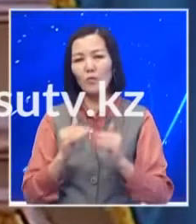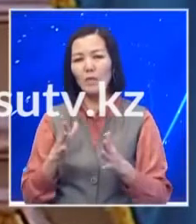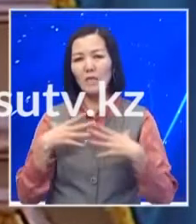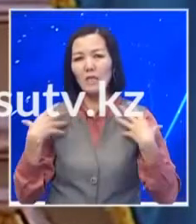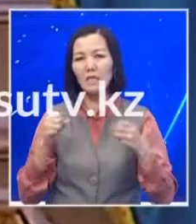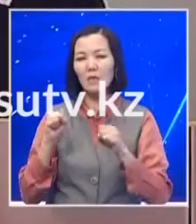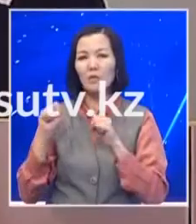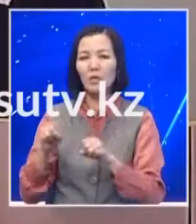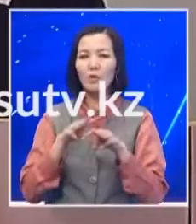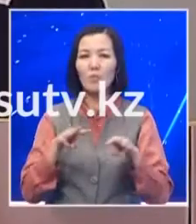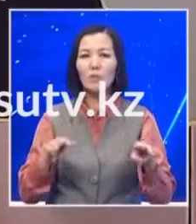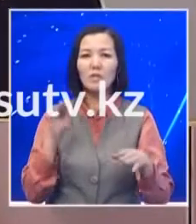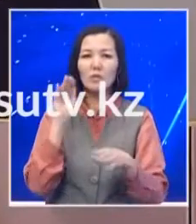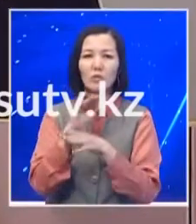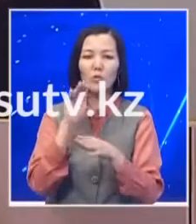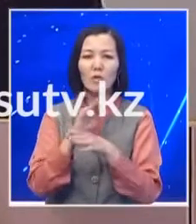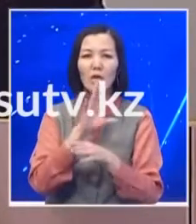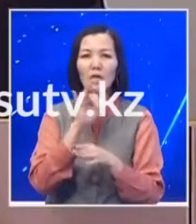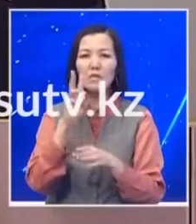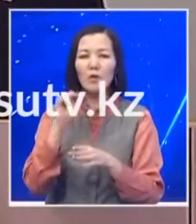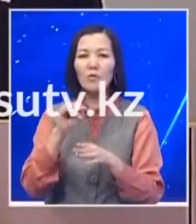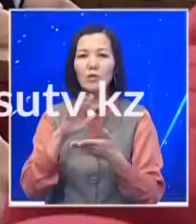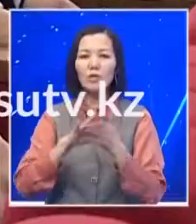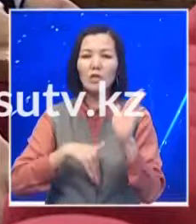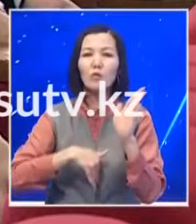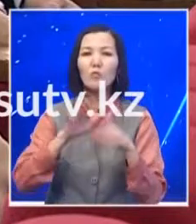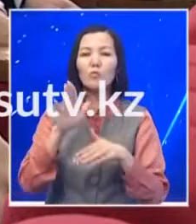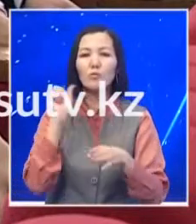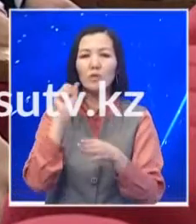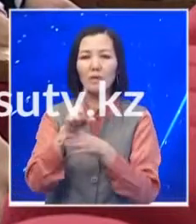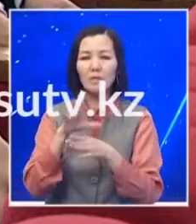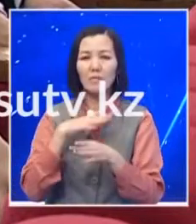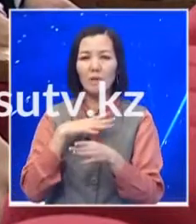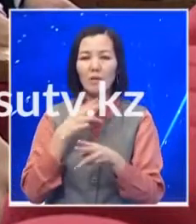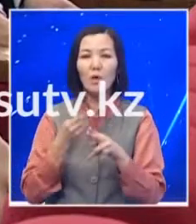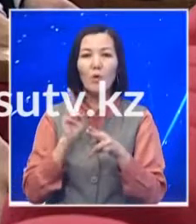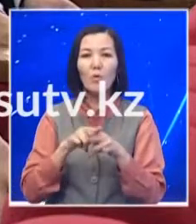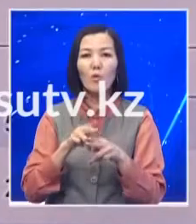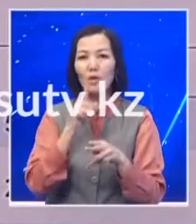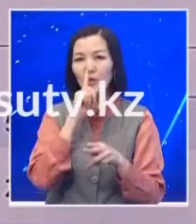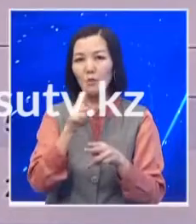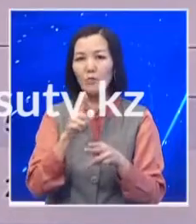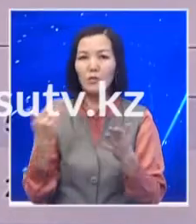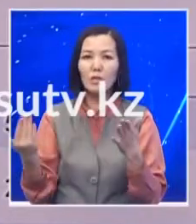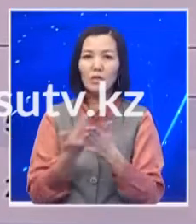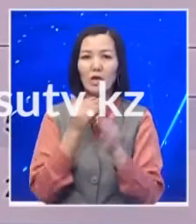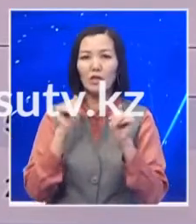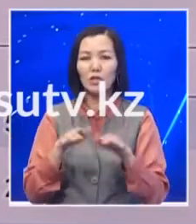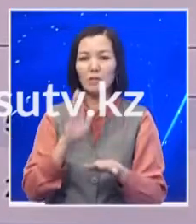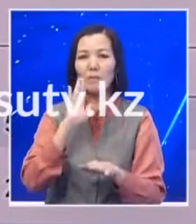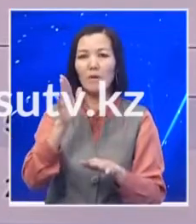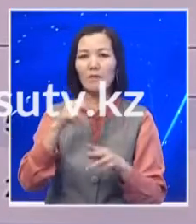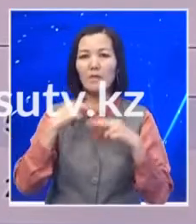министрін сөкті. Алексей Сойға сәуірде жағдайды жақсартуға тапсырма берді. Олай болмағанда кадрлық жаңа шешім